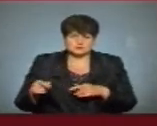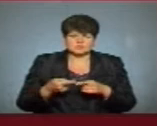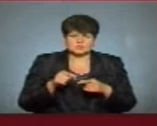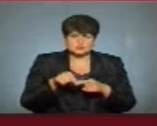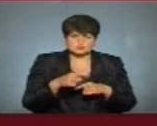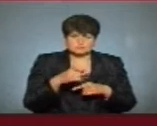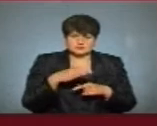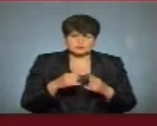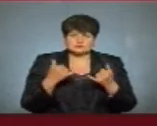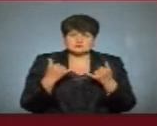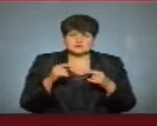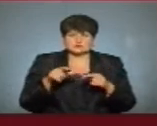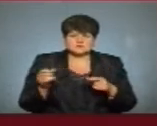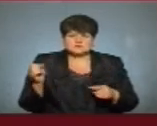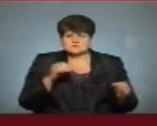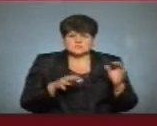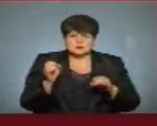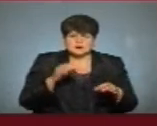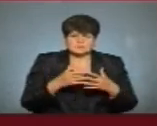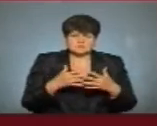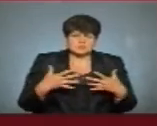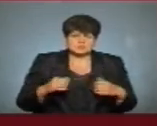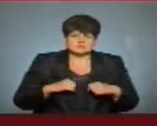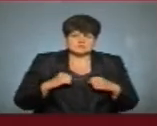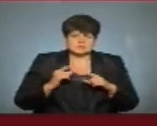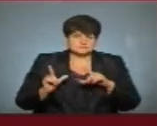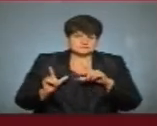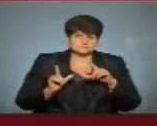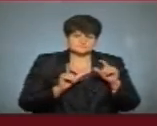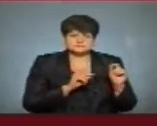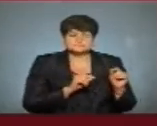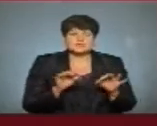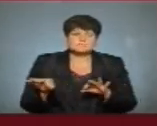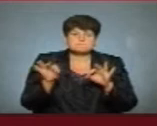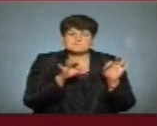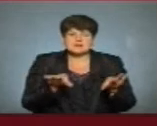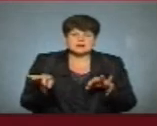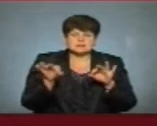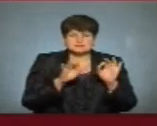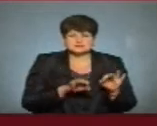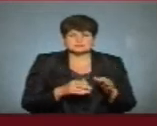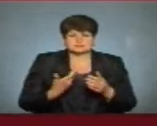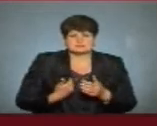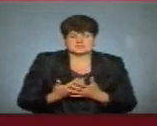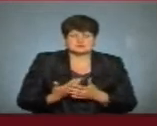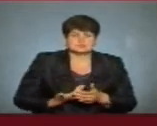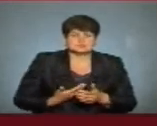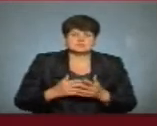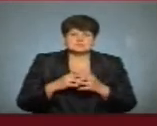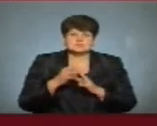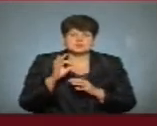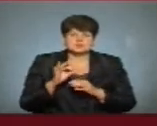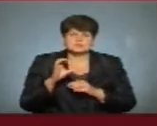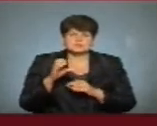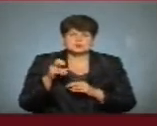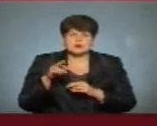вони досі збирають свої речі, намагаються десь евакуюватися, переносять свої речі. Наприклад, жителька цього села Оксана